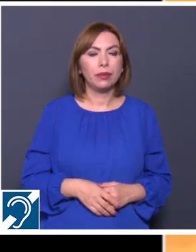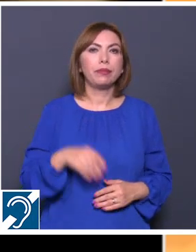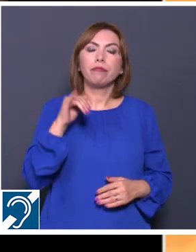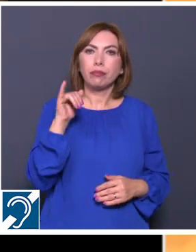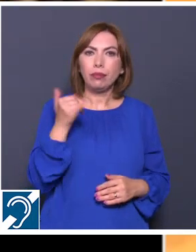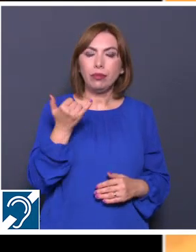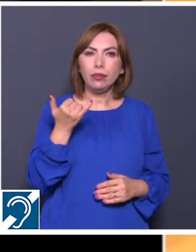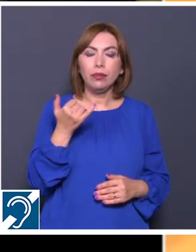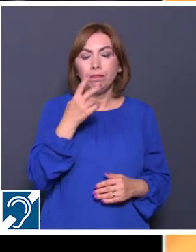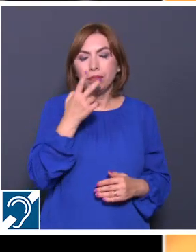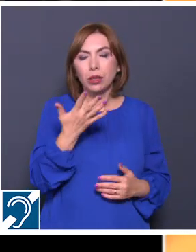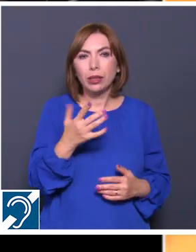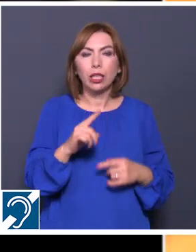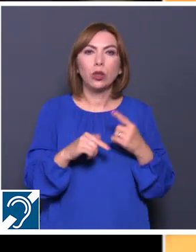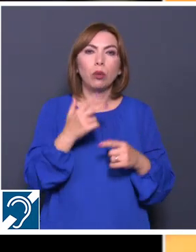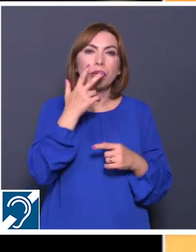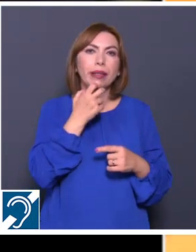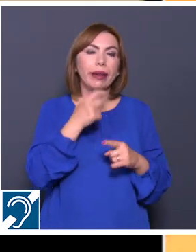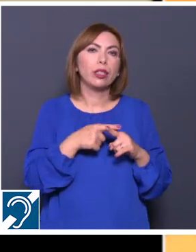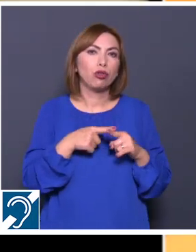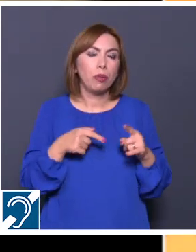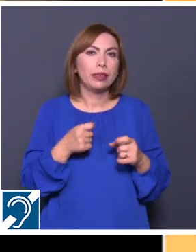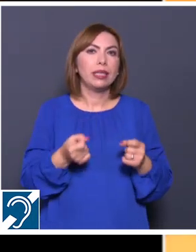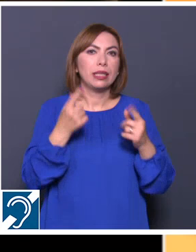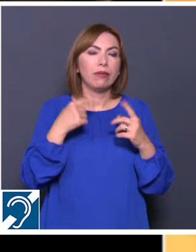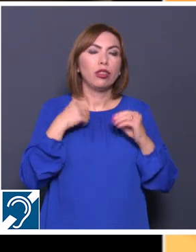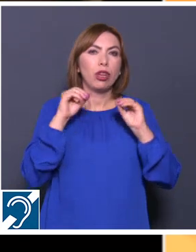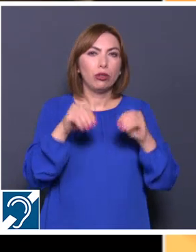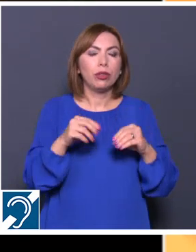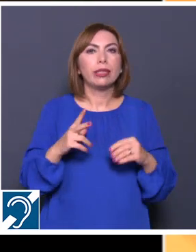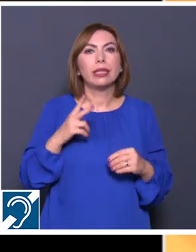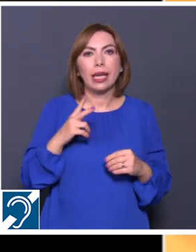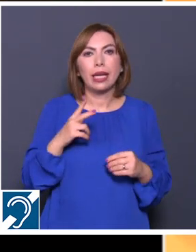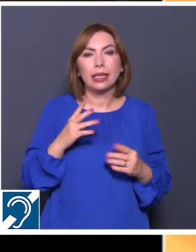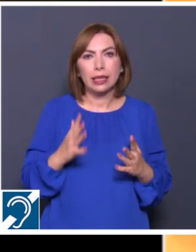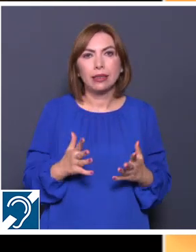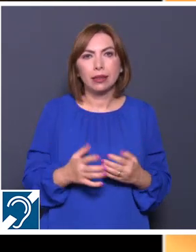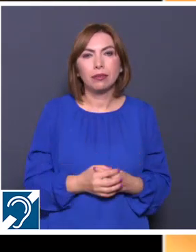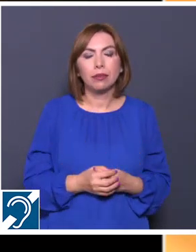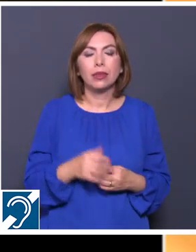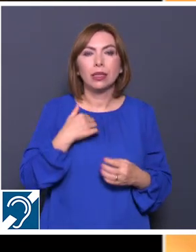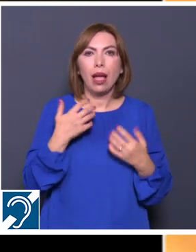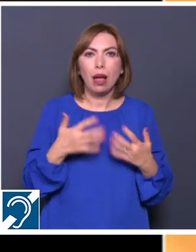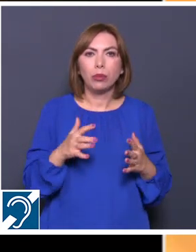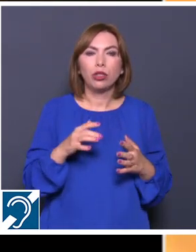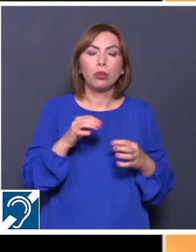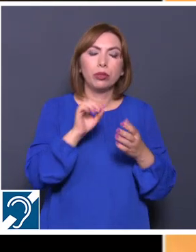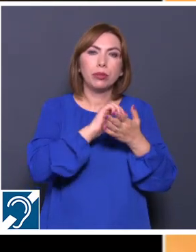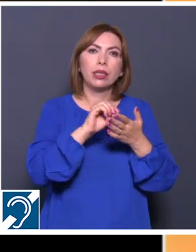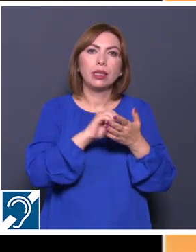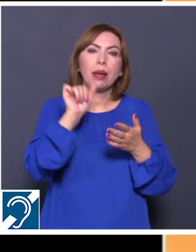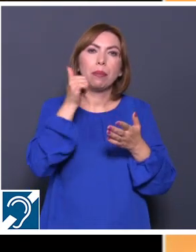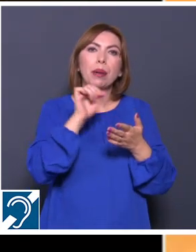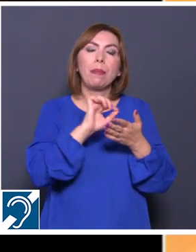Și uite că după 3 ani jumate, în sfârșit, ajunge să existe. Eu am început să scriu prima piesă în